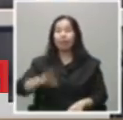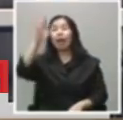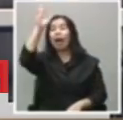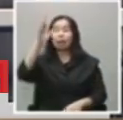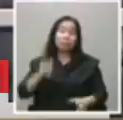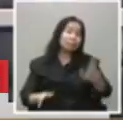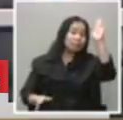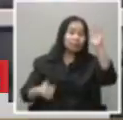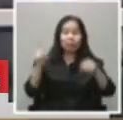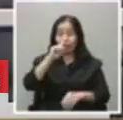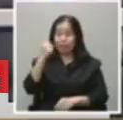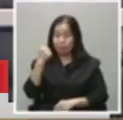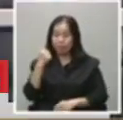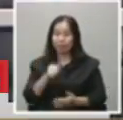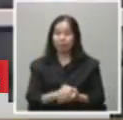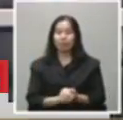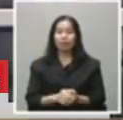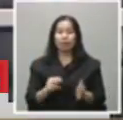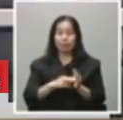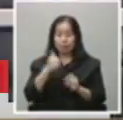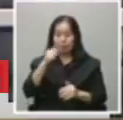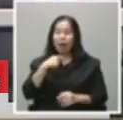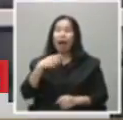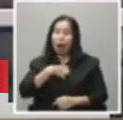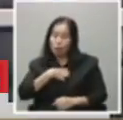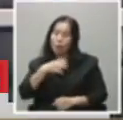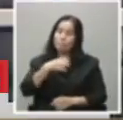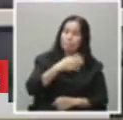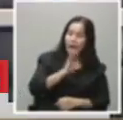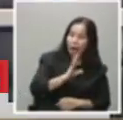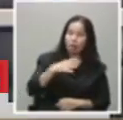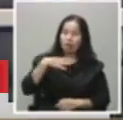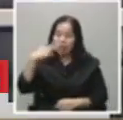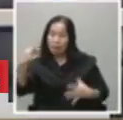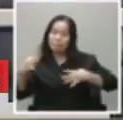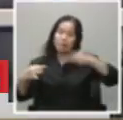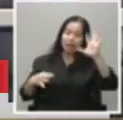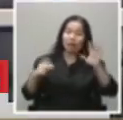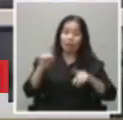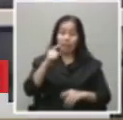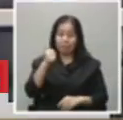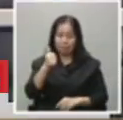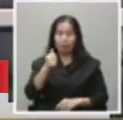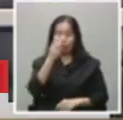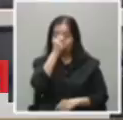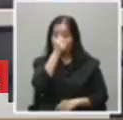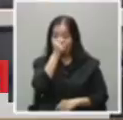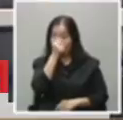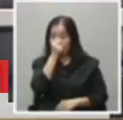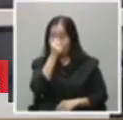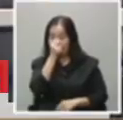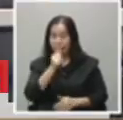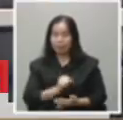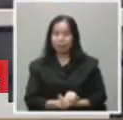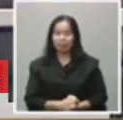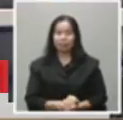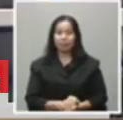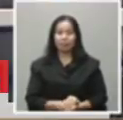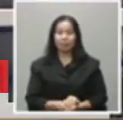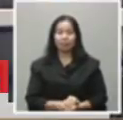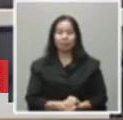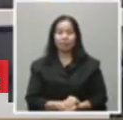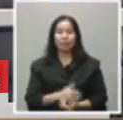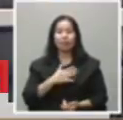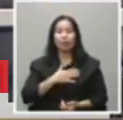ไม่เอาเอาไม่เอาไม่เอาไม่เอาไม่เอาเนี่ยน่าทำนะท่านประธานครับที่